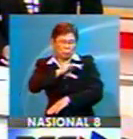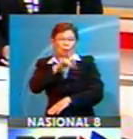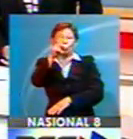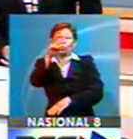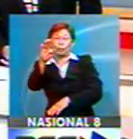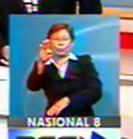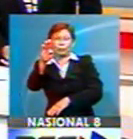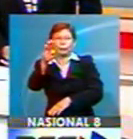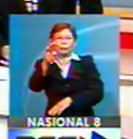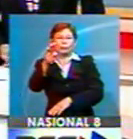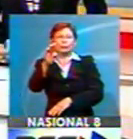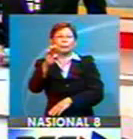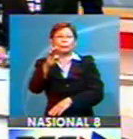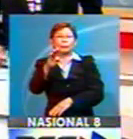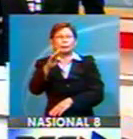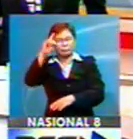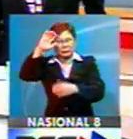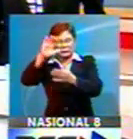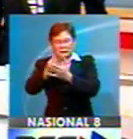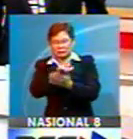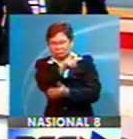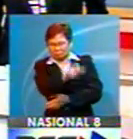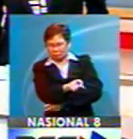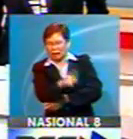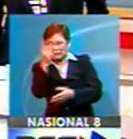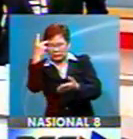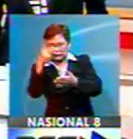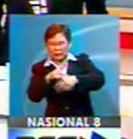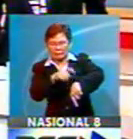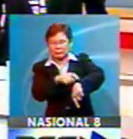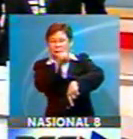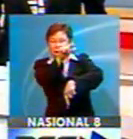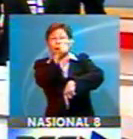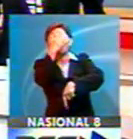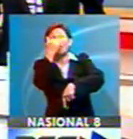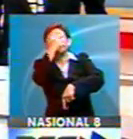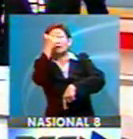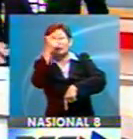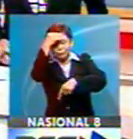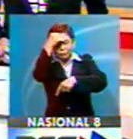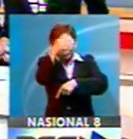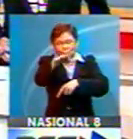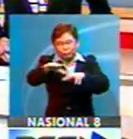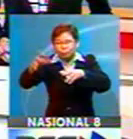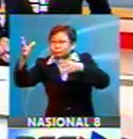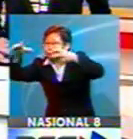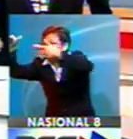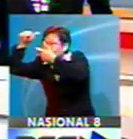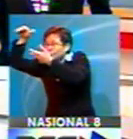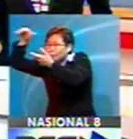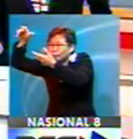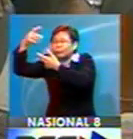Baru, ACP Rohaimi Mat Isa yakin suspek dapat dikesan dalam masa terdekat berdasarkan maklumat yang diterima.